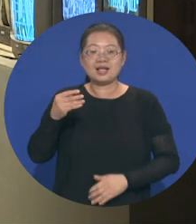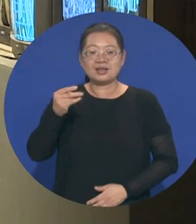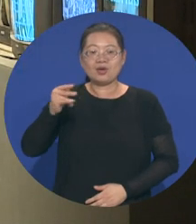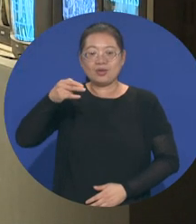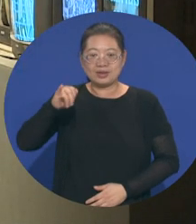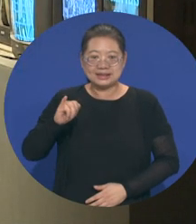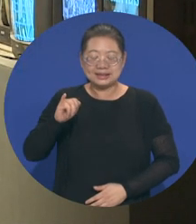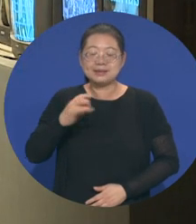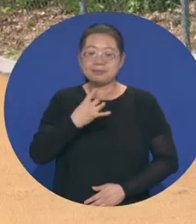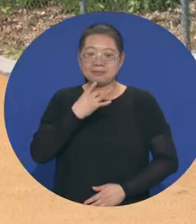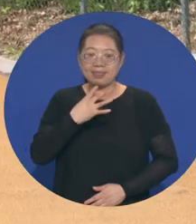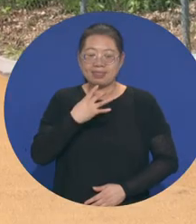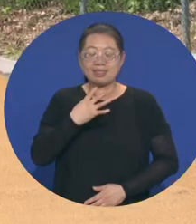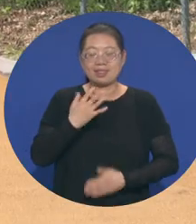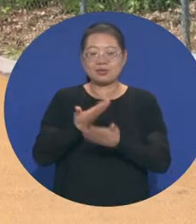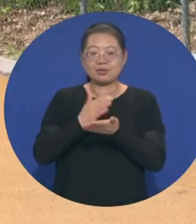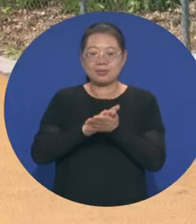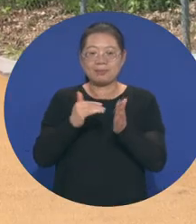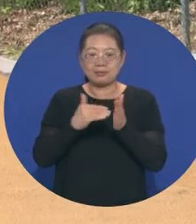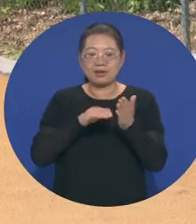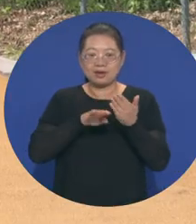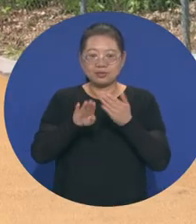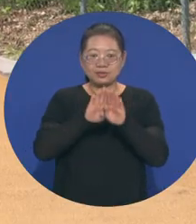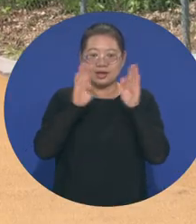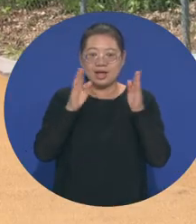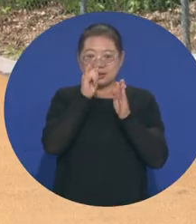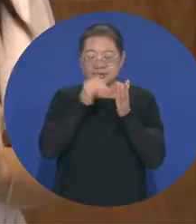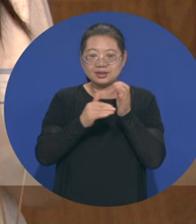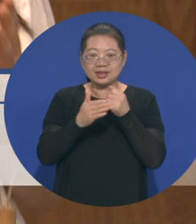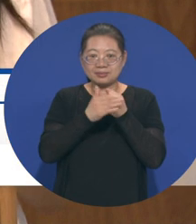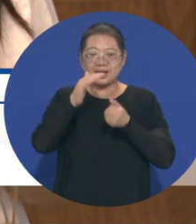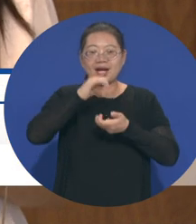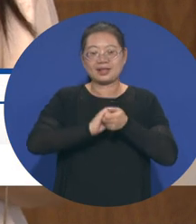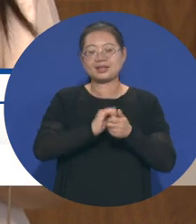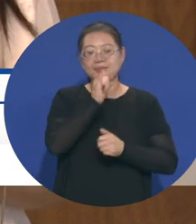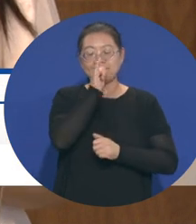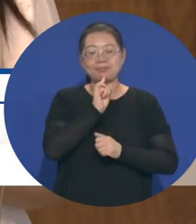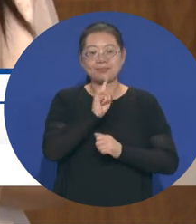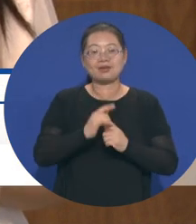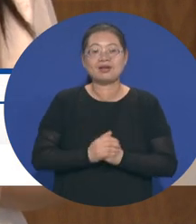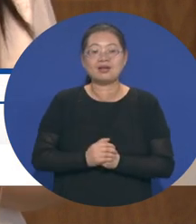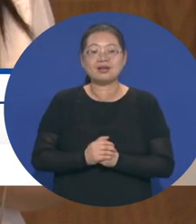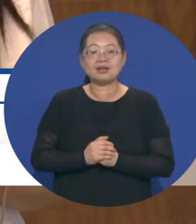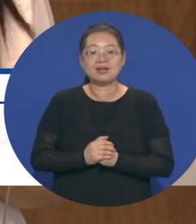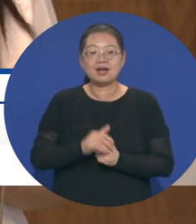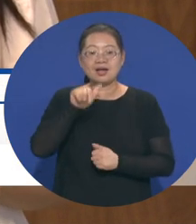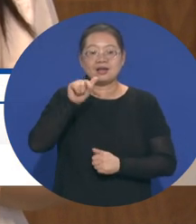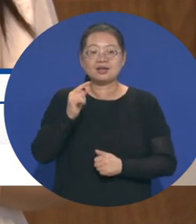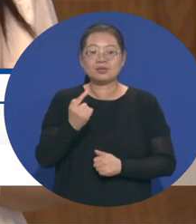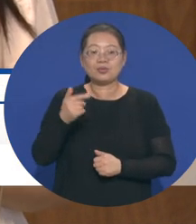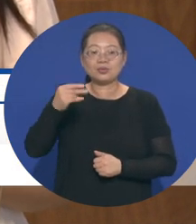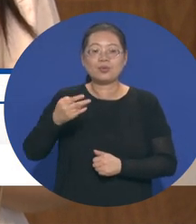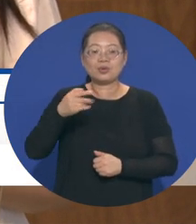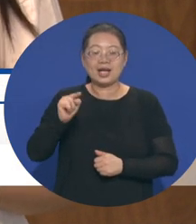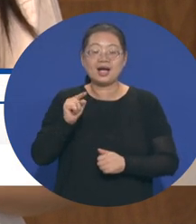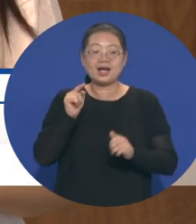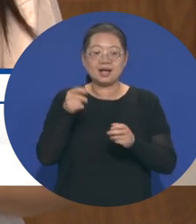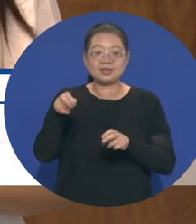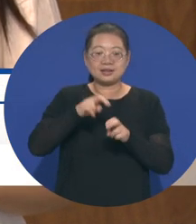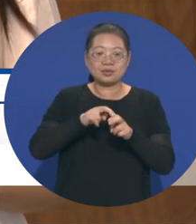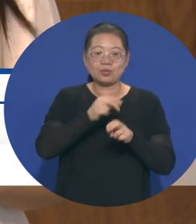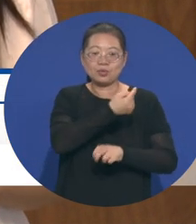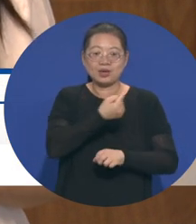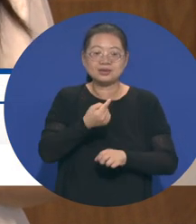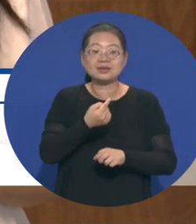그리스만 개방해 관광 범위는 한정적이었습니다 곤돌라를 타고 그리스 방을